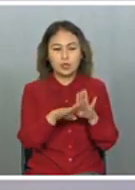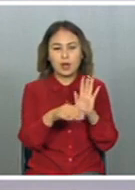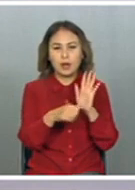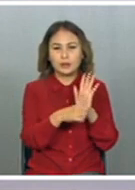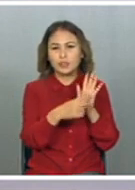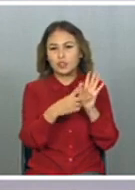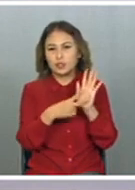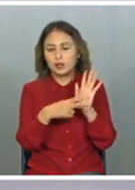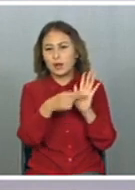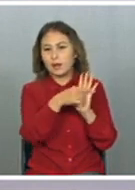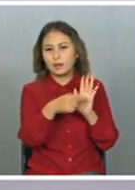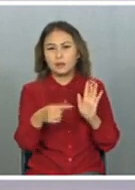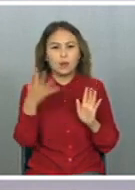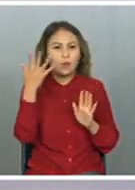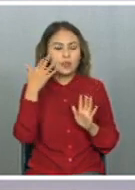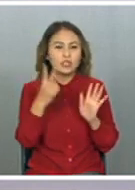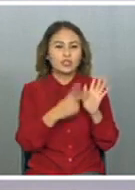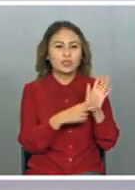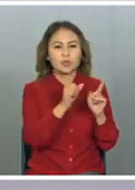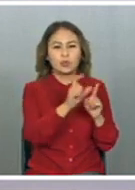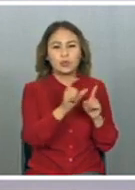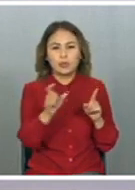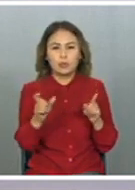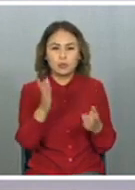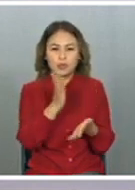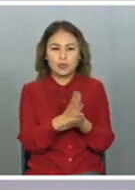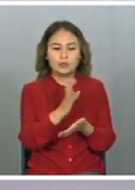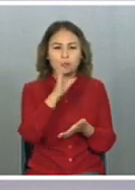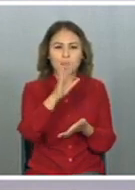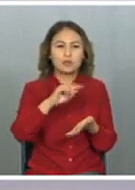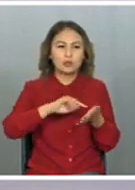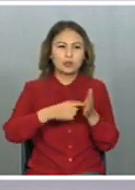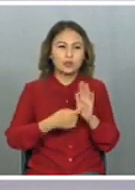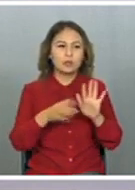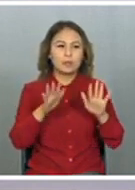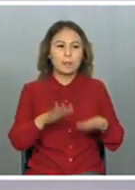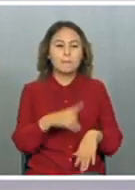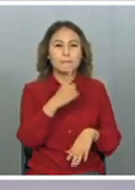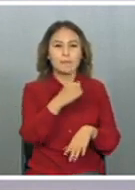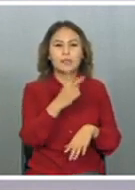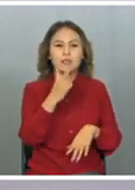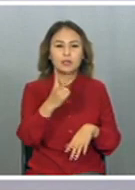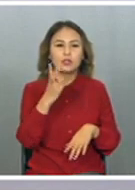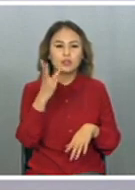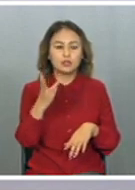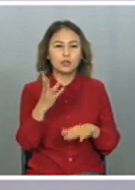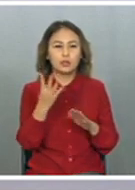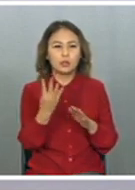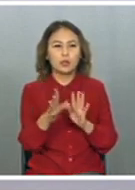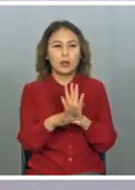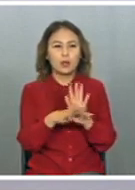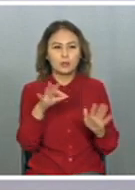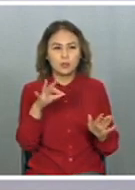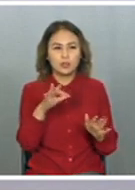7-нің арасы 7 бөлікке бөлінген және C нүктесі соның 1, 2, 3, 4-ін алып тұр.